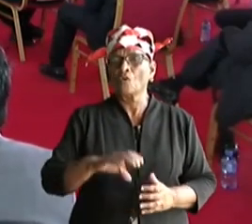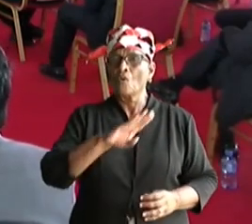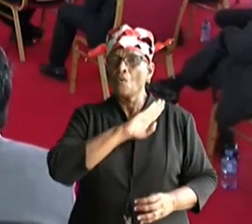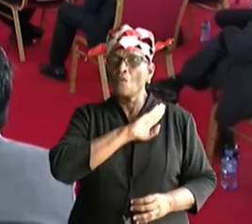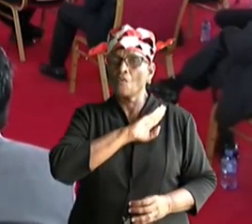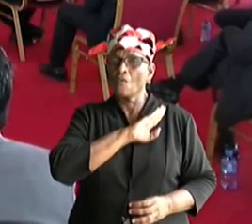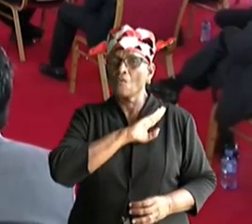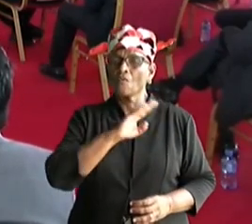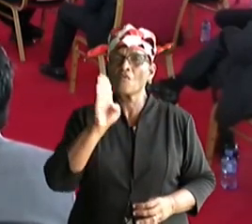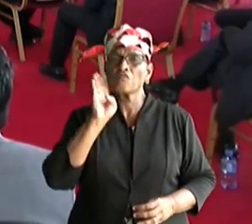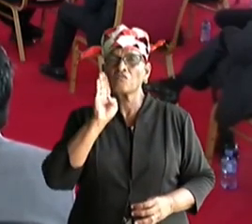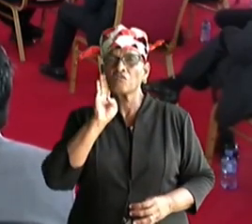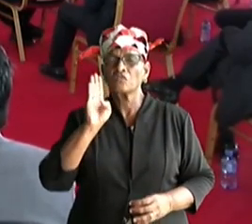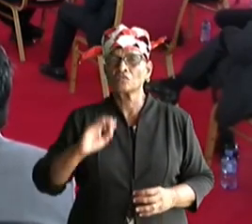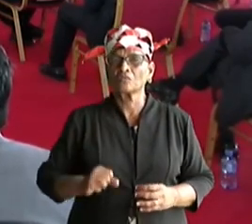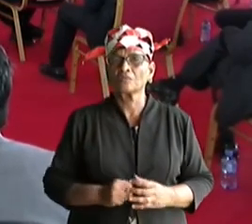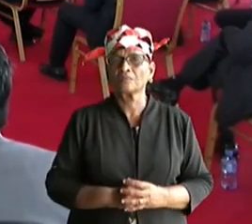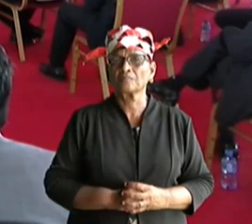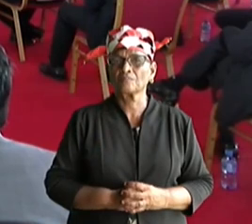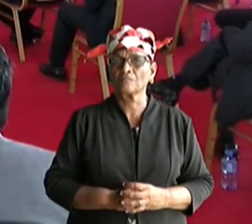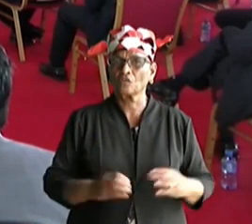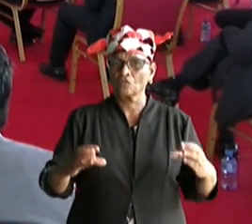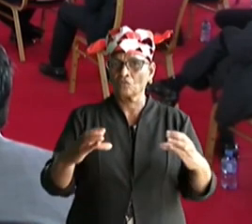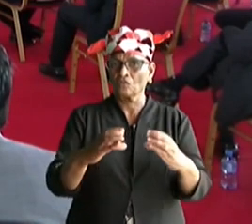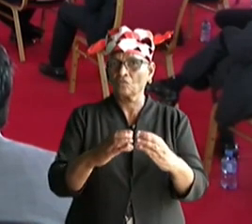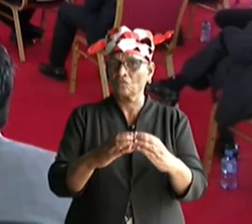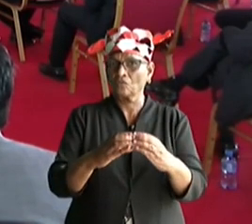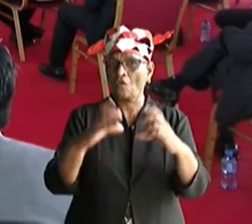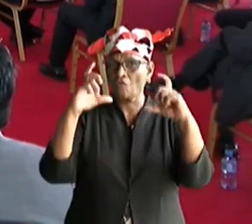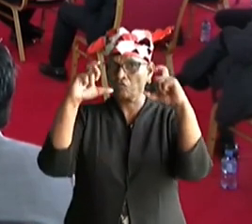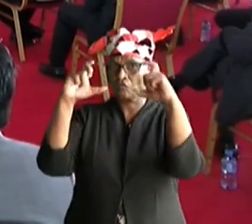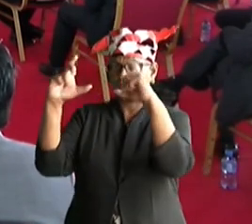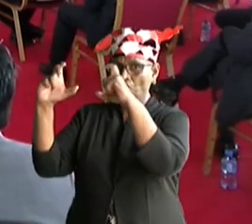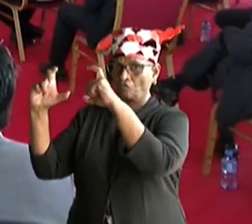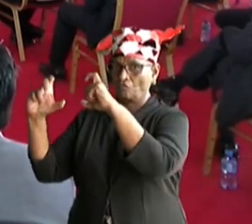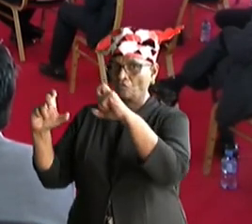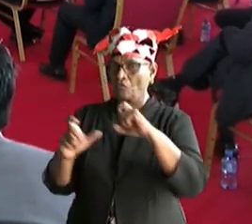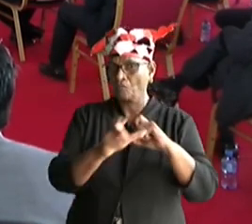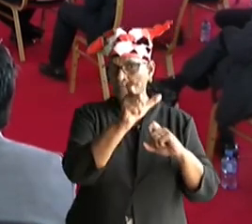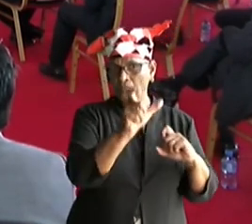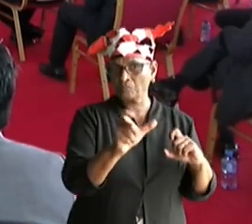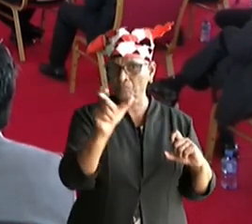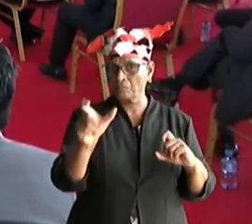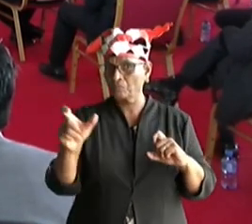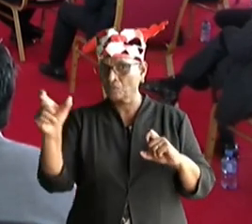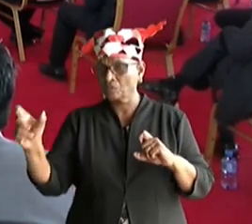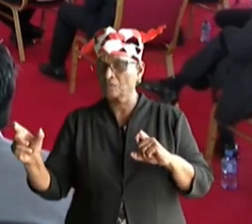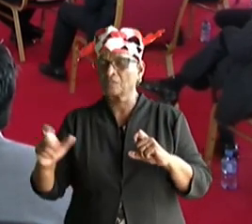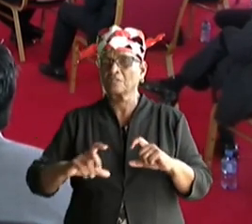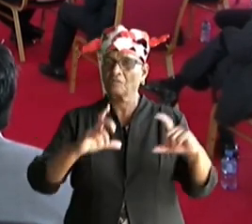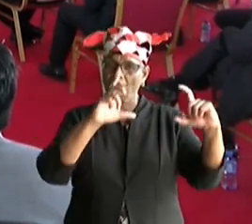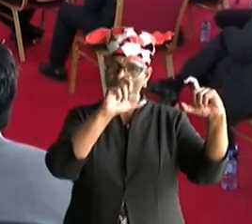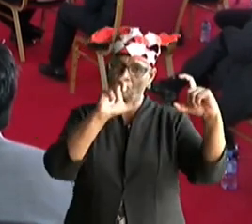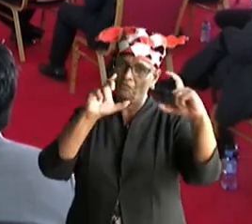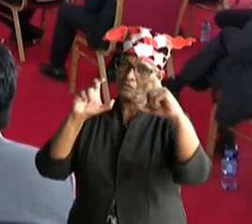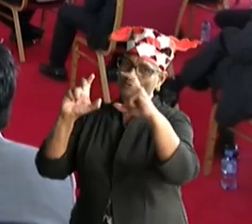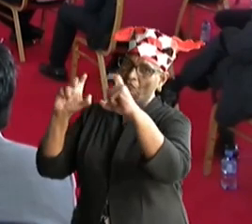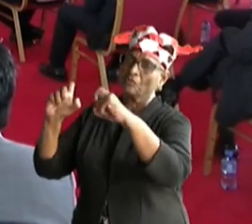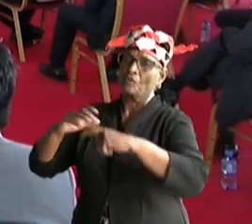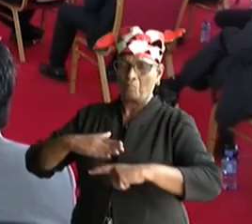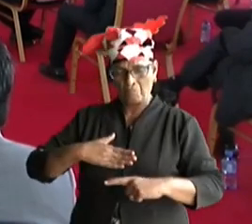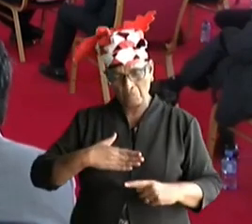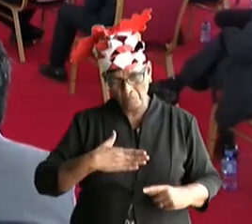van het team van fotografen om vanuit andere positie de mogelijkheid te